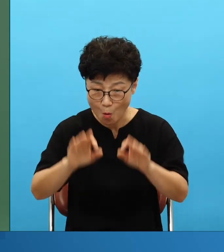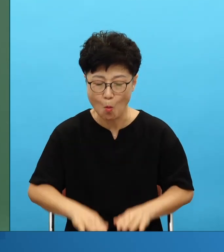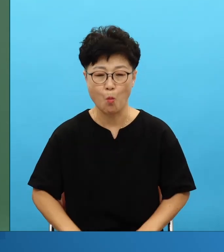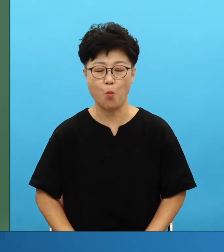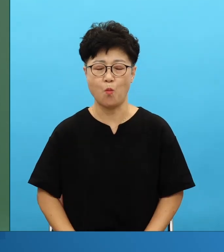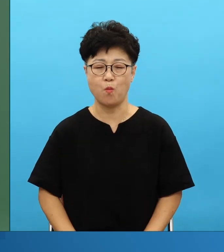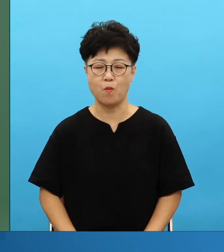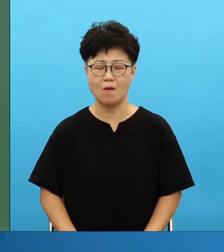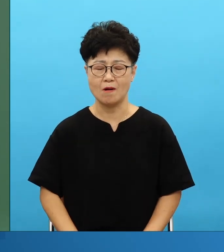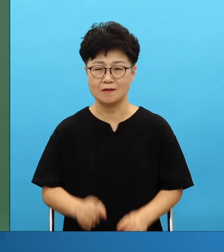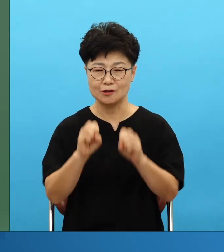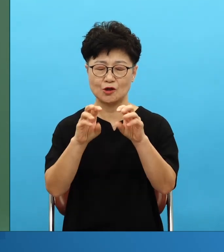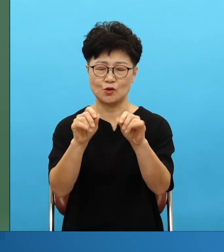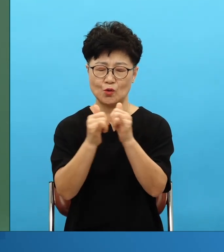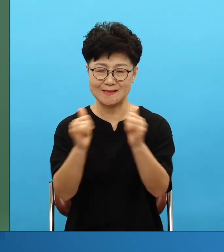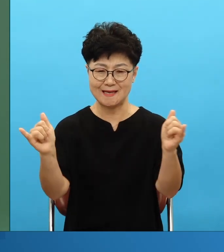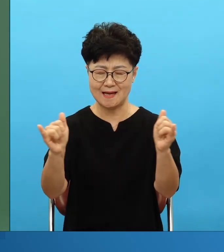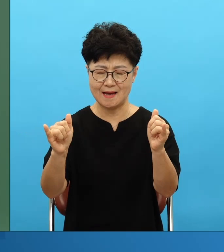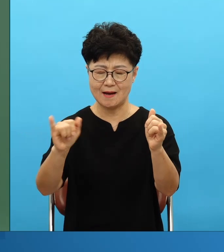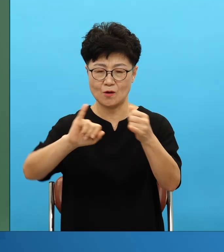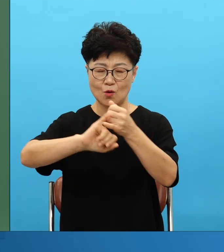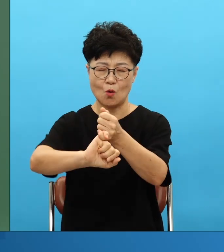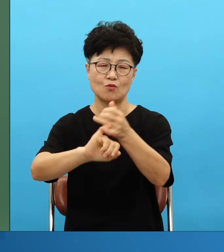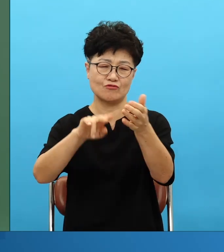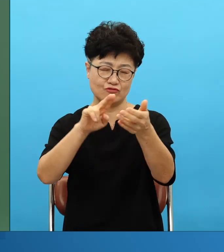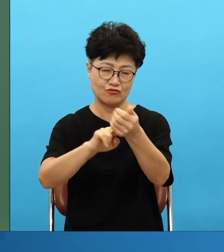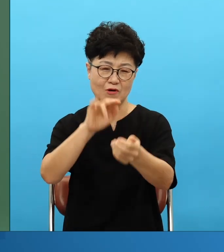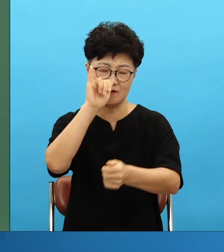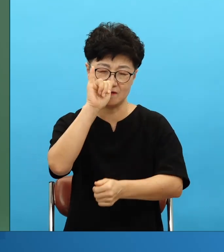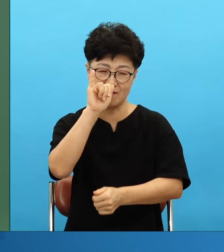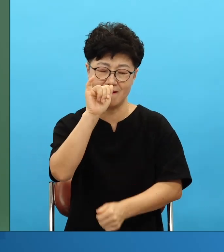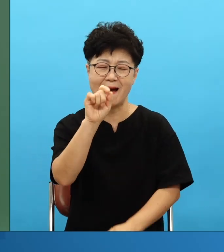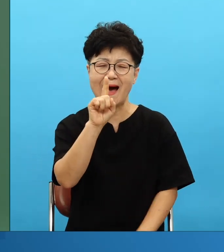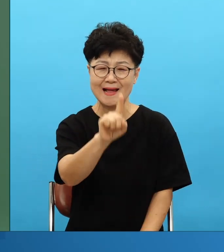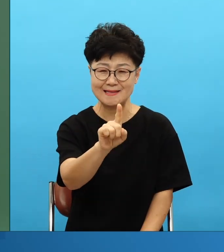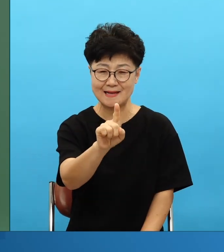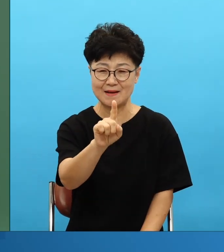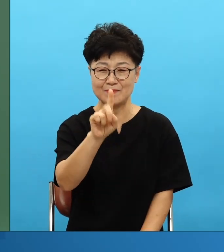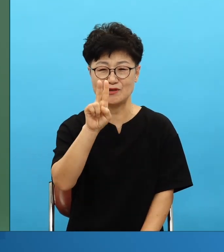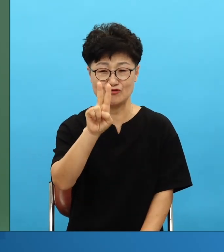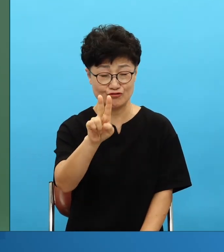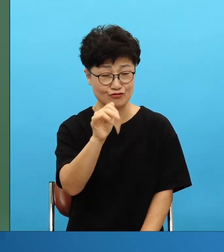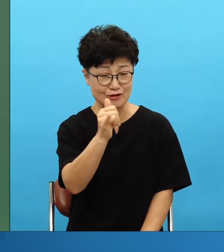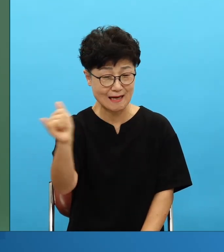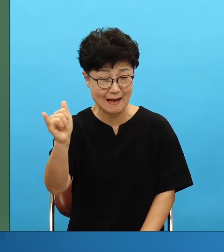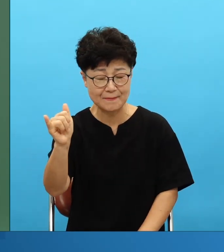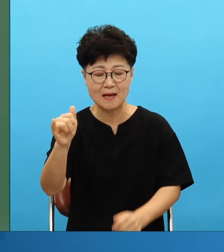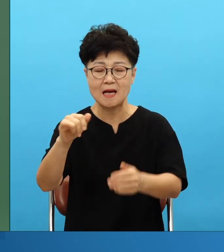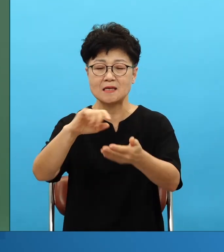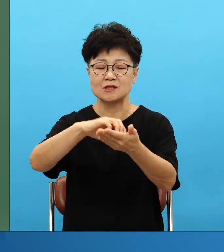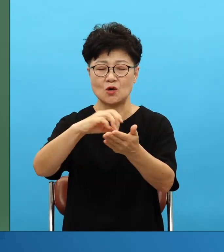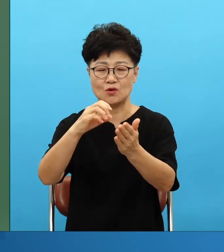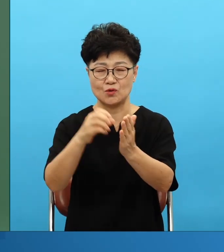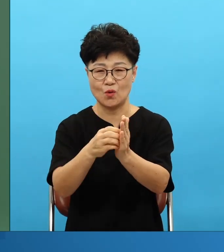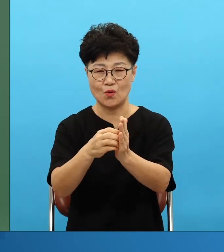were many people, 1 or 2, who would evangelize. 많지도 않은데 한두 명 정도 And there 있어요. aren't that many, it's just 1 or 2. 이 한두 명을 설득을 하는 겁니다. And so I would convince